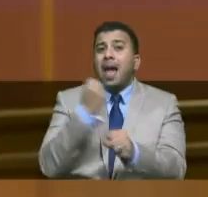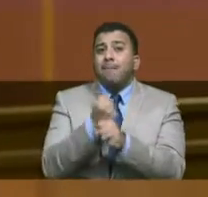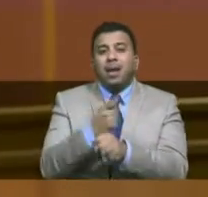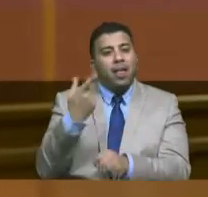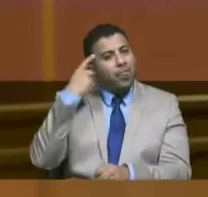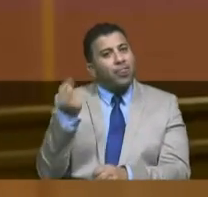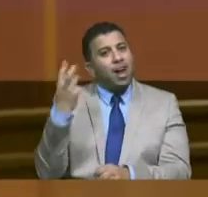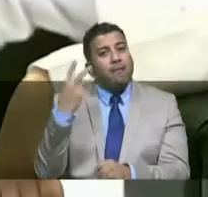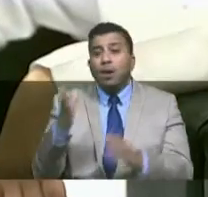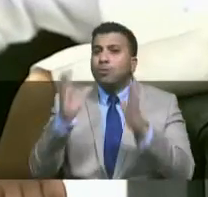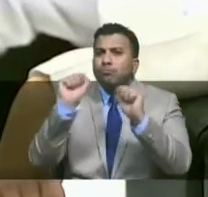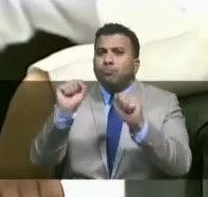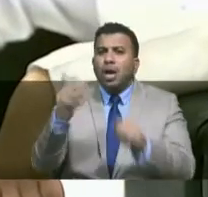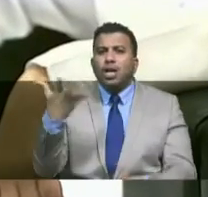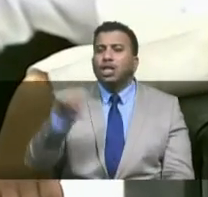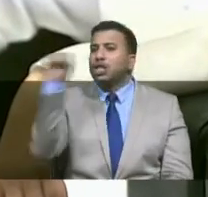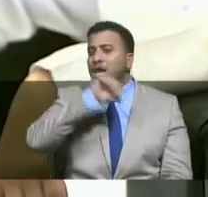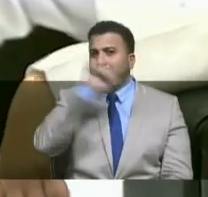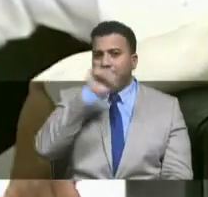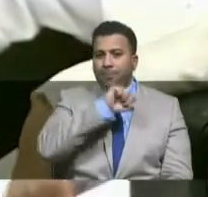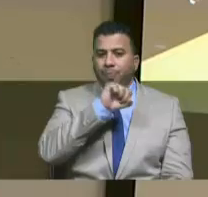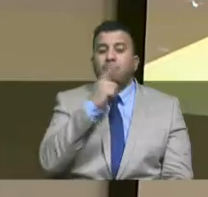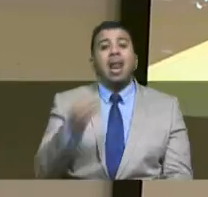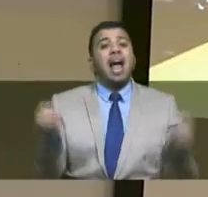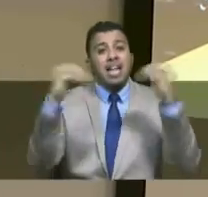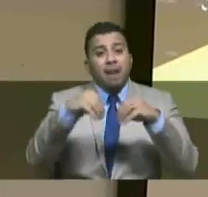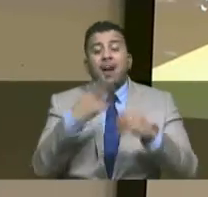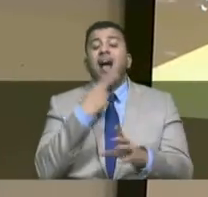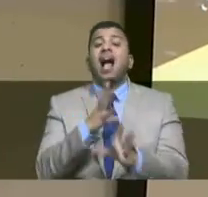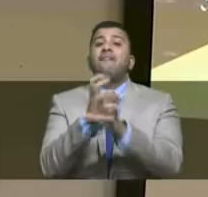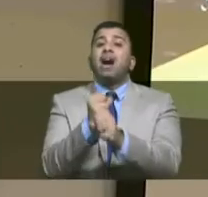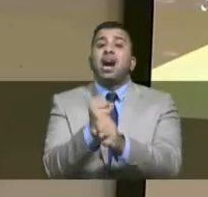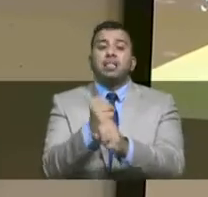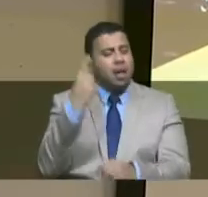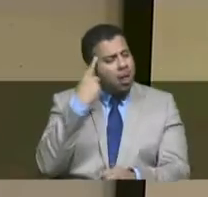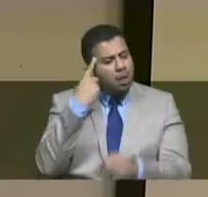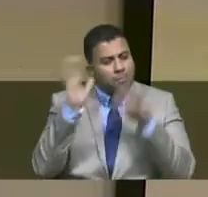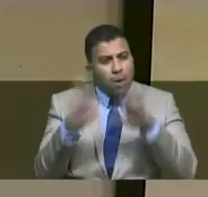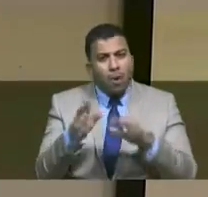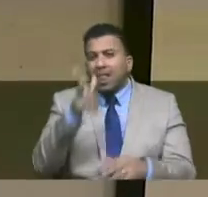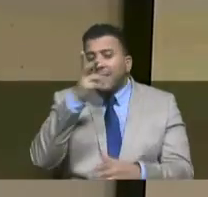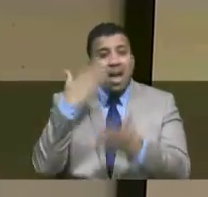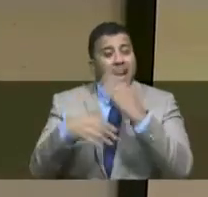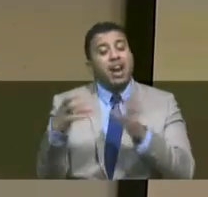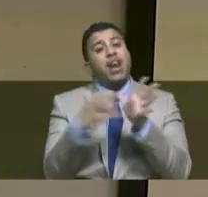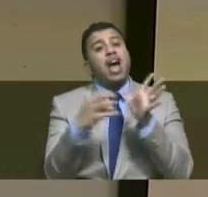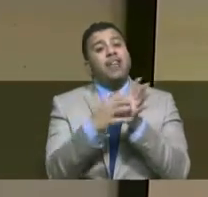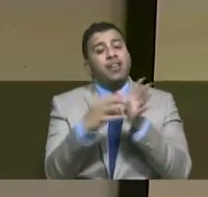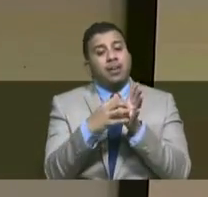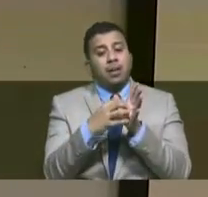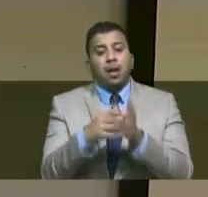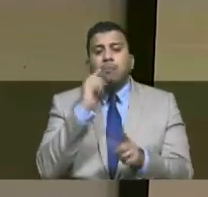الإمارة الباسمة، إضافة إلى الحفاظ على إرث وتاريخ الدولة والنادي، وكذلك تهدف إلى